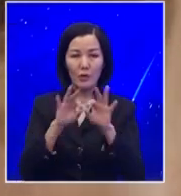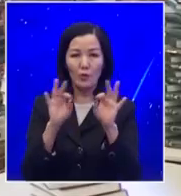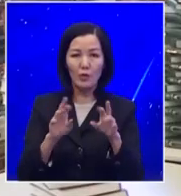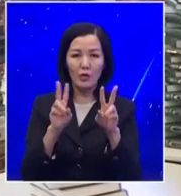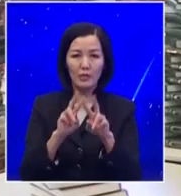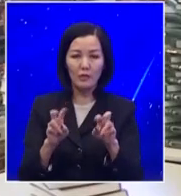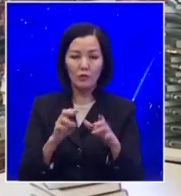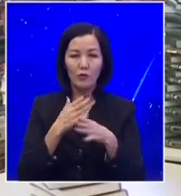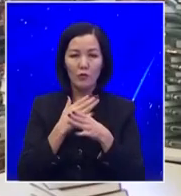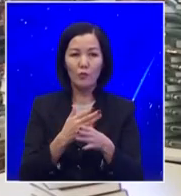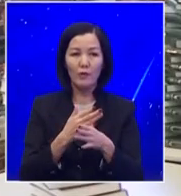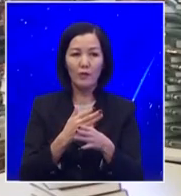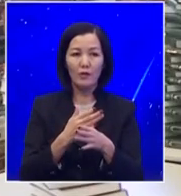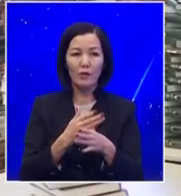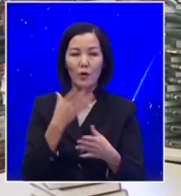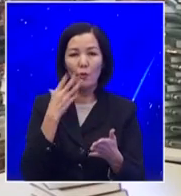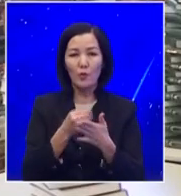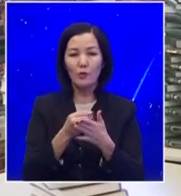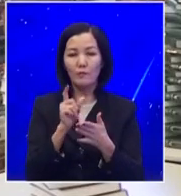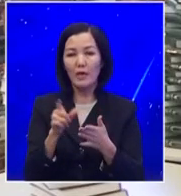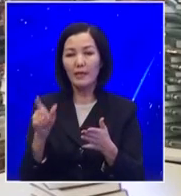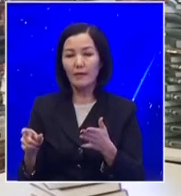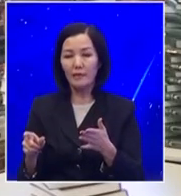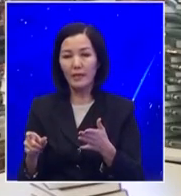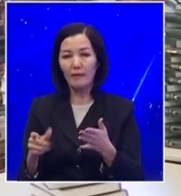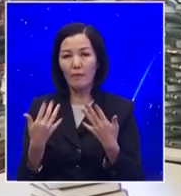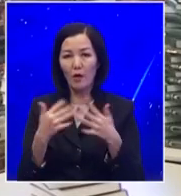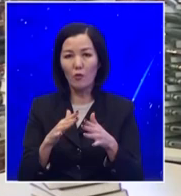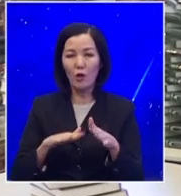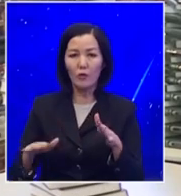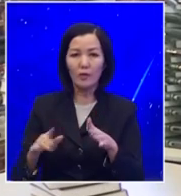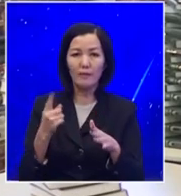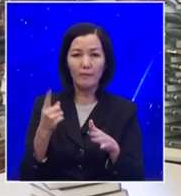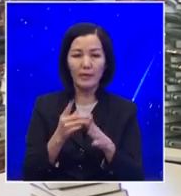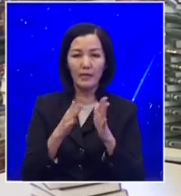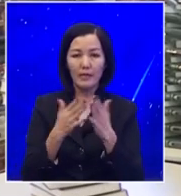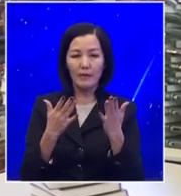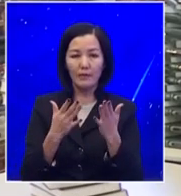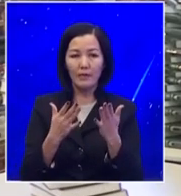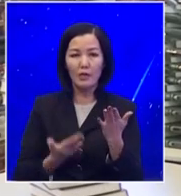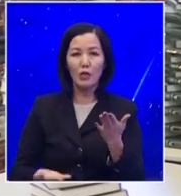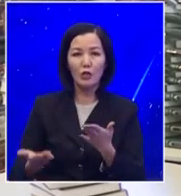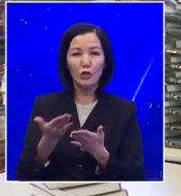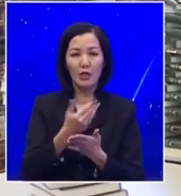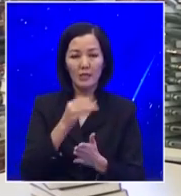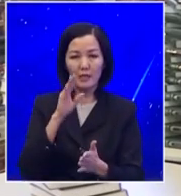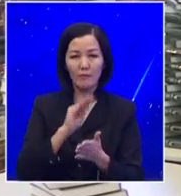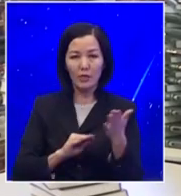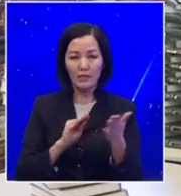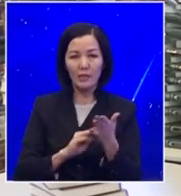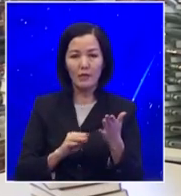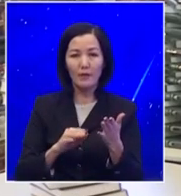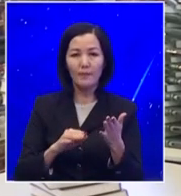көмек, өз ауданының адамдарын сол бір кітаптың ішінен тауып осында бәрін жинастырдық. Бұл жерде күйші де